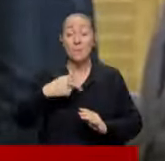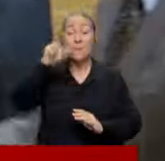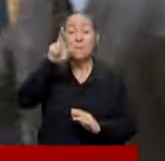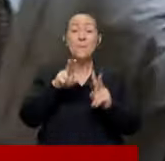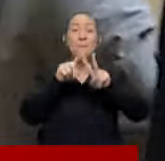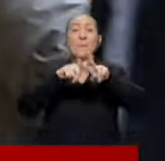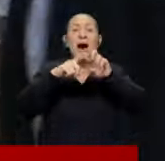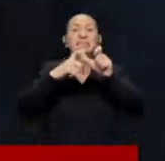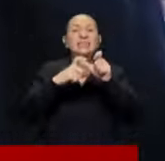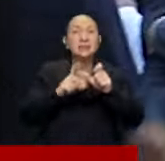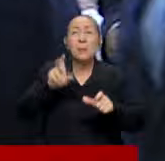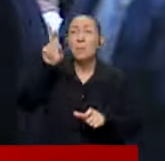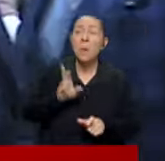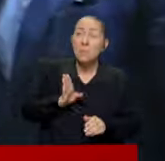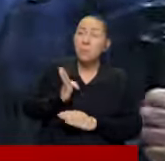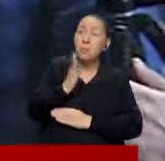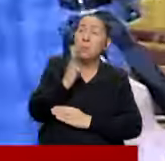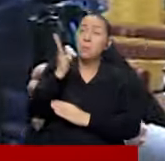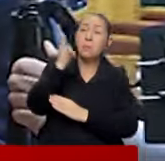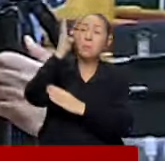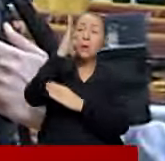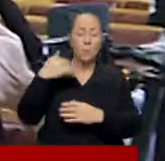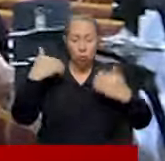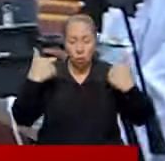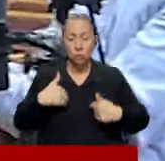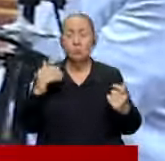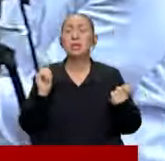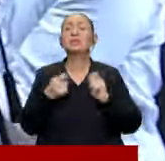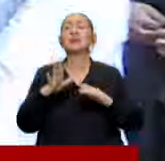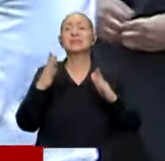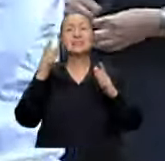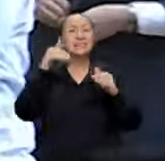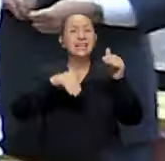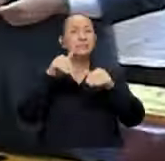Mars'a götürseler de durum değişmez diyerek seçmenin fikrinin değişmeyeceğini söylüyor.